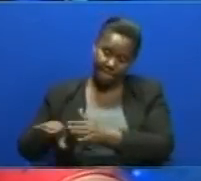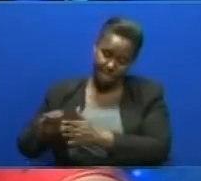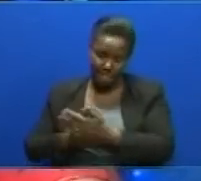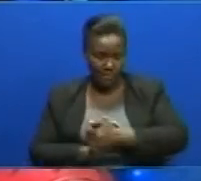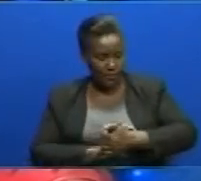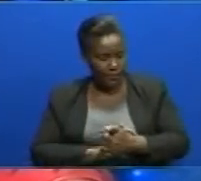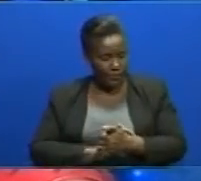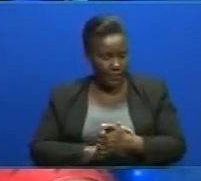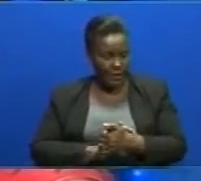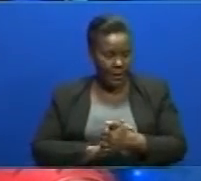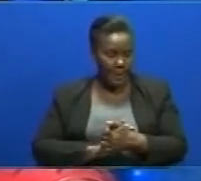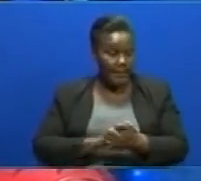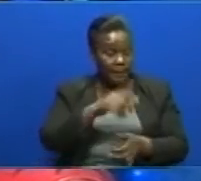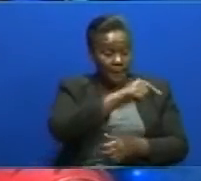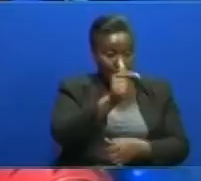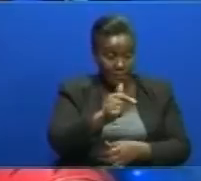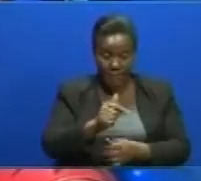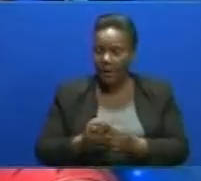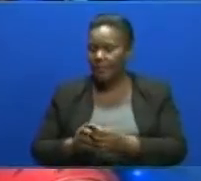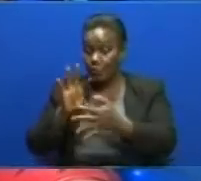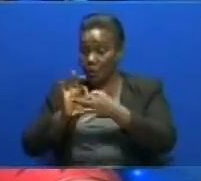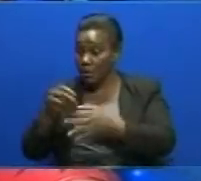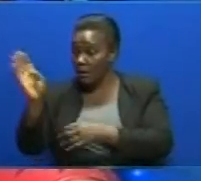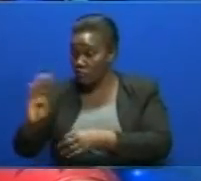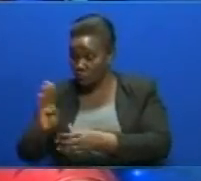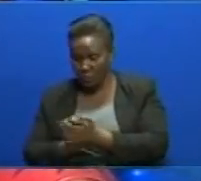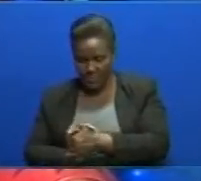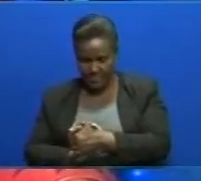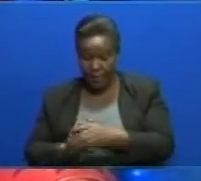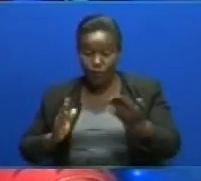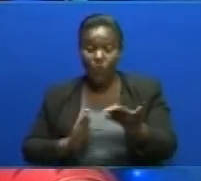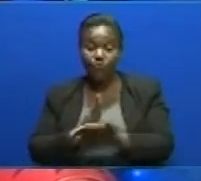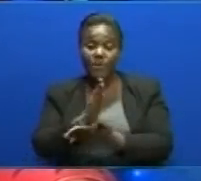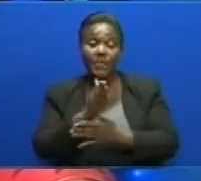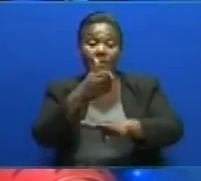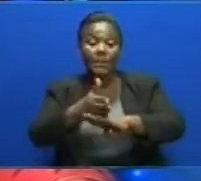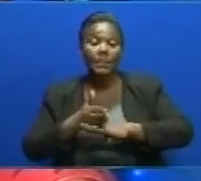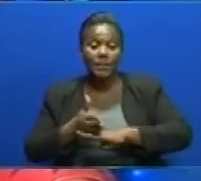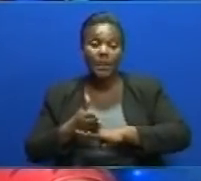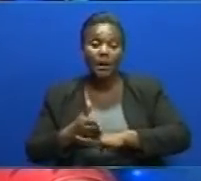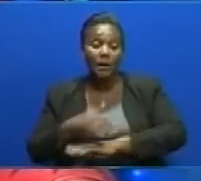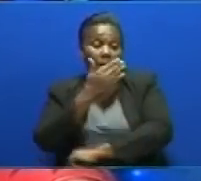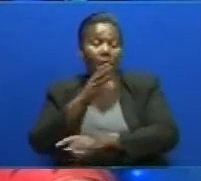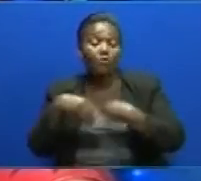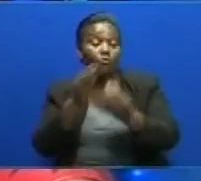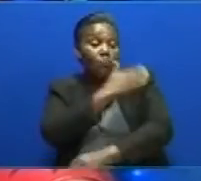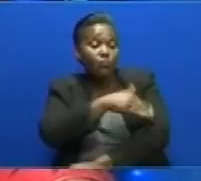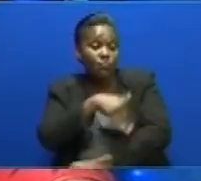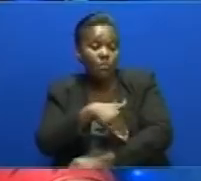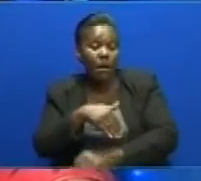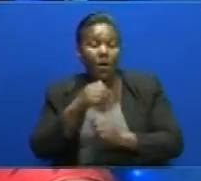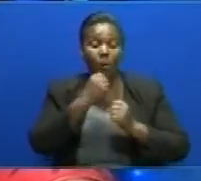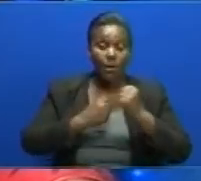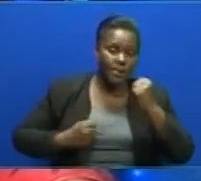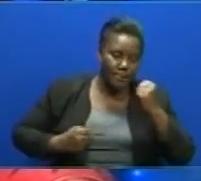la kuhudumia wakimbizi UNHCR zimesema zipo tayari kushirikiana kurejesha wakimbizi 20,000